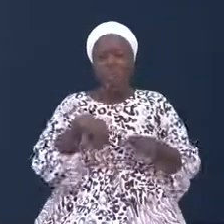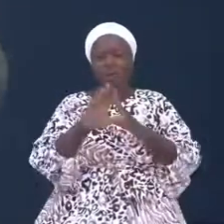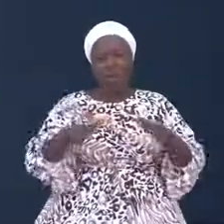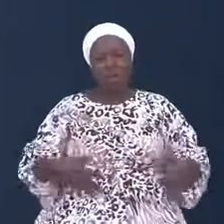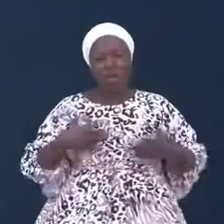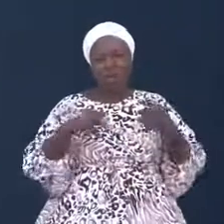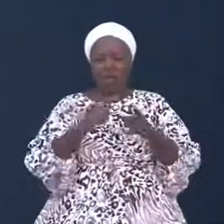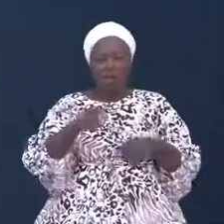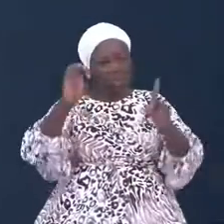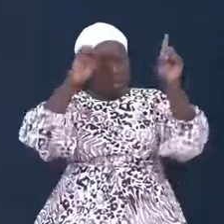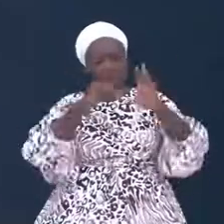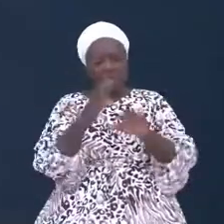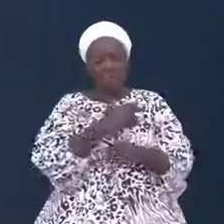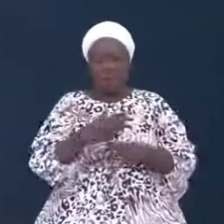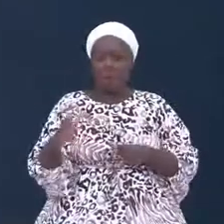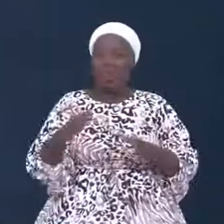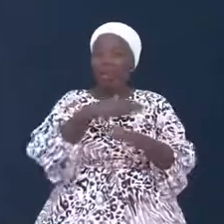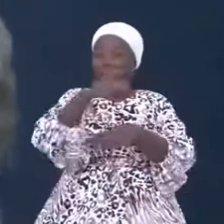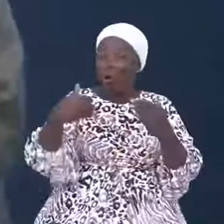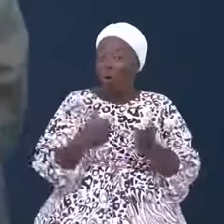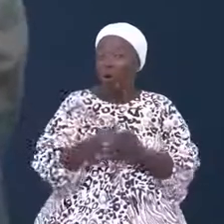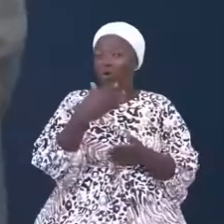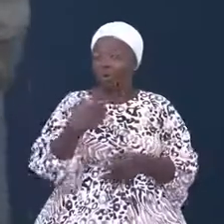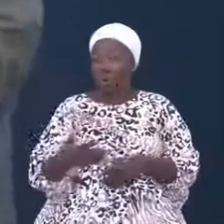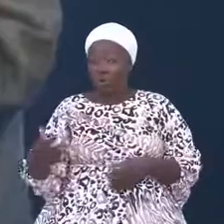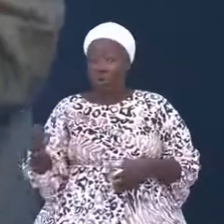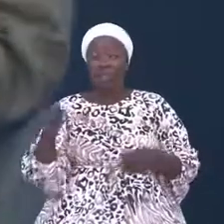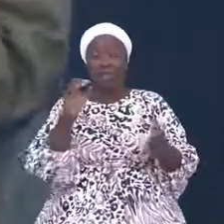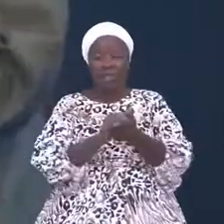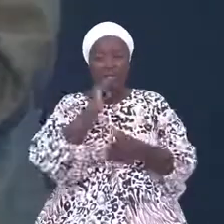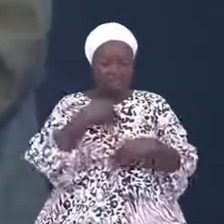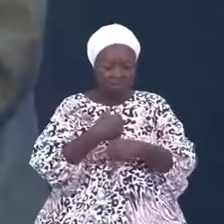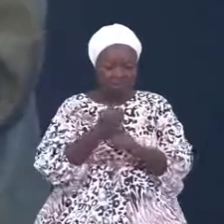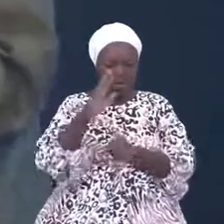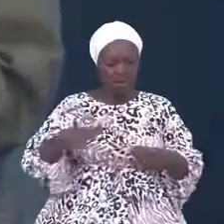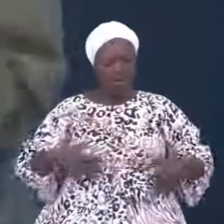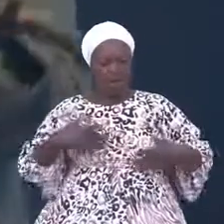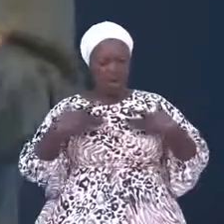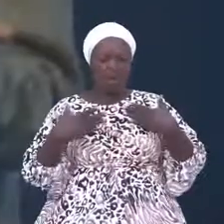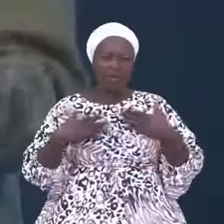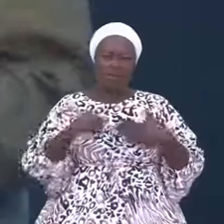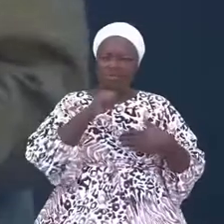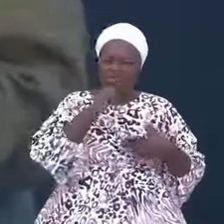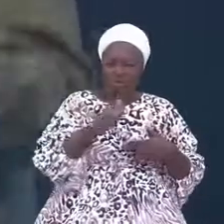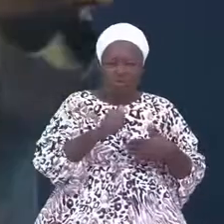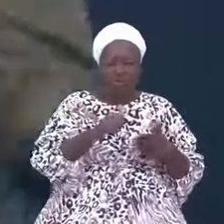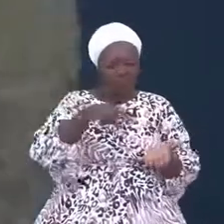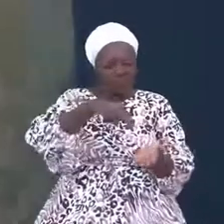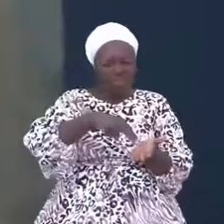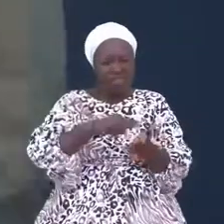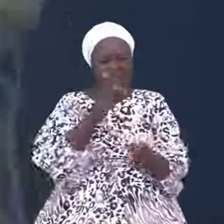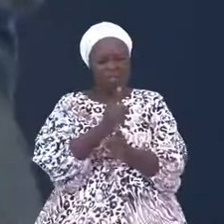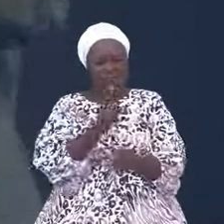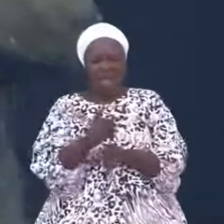ôter toute oppression de ta vie. Il va ôter tout ce qui